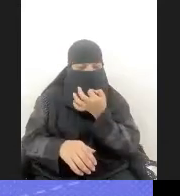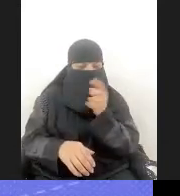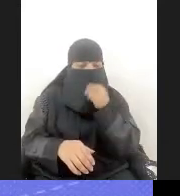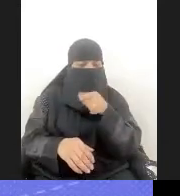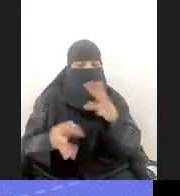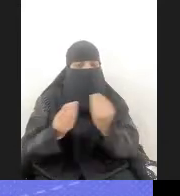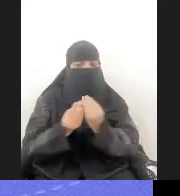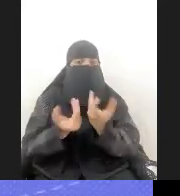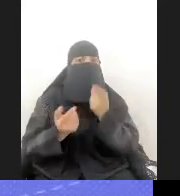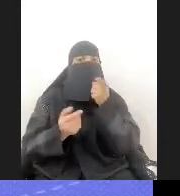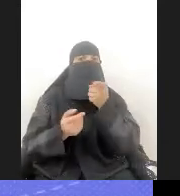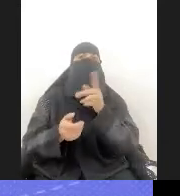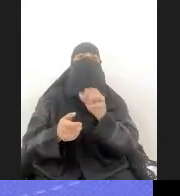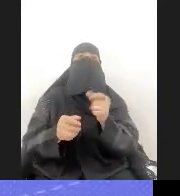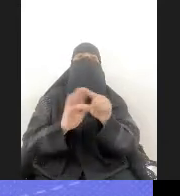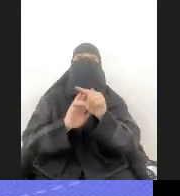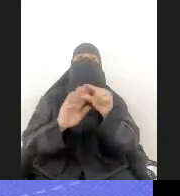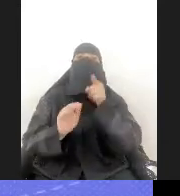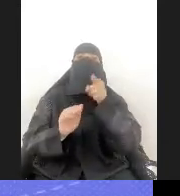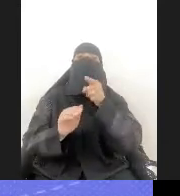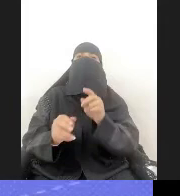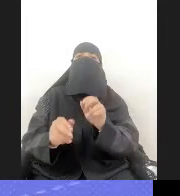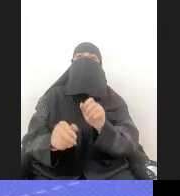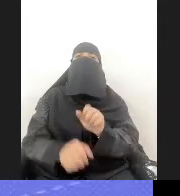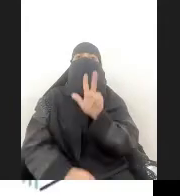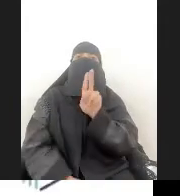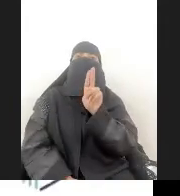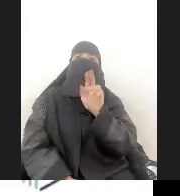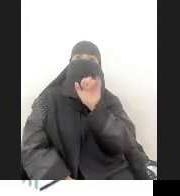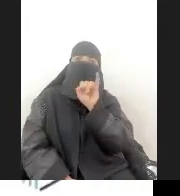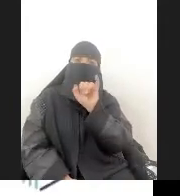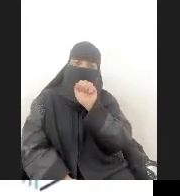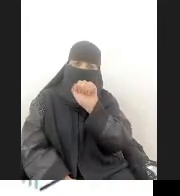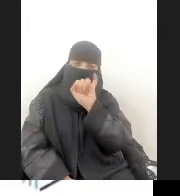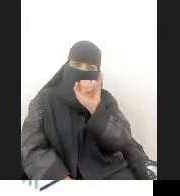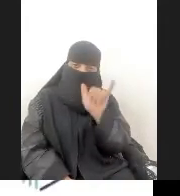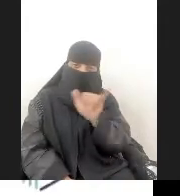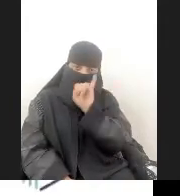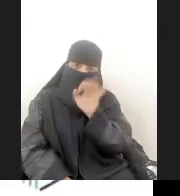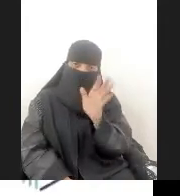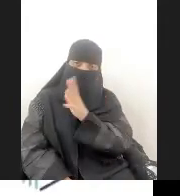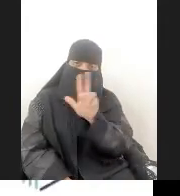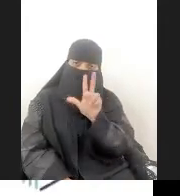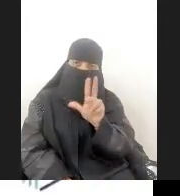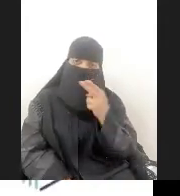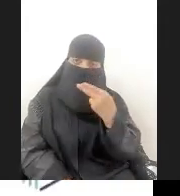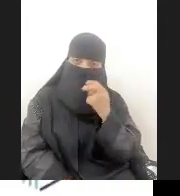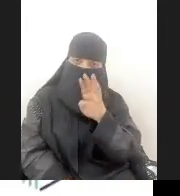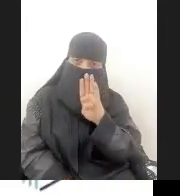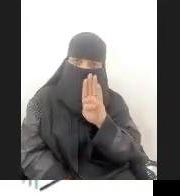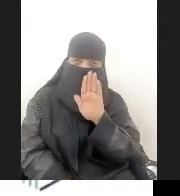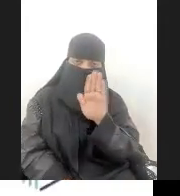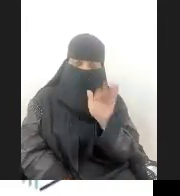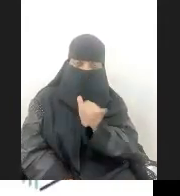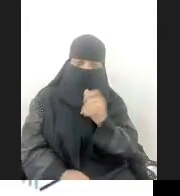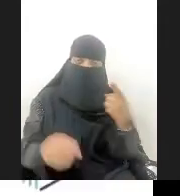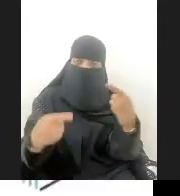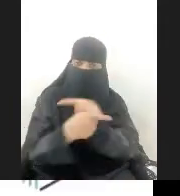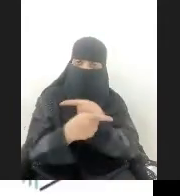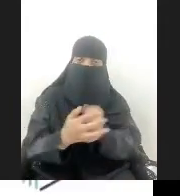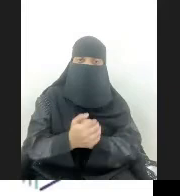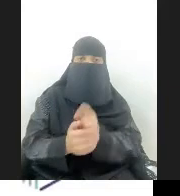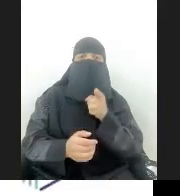بهذا التصميم لأنه يخفف علينا عبئا كبيرا. فالتصميم العكسي يعني ليس جديدا، هو قديم على أي حال، وهو في